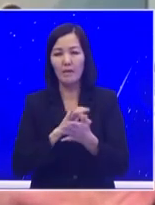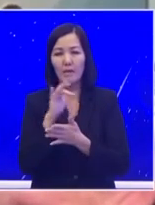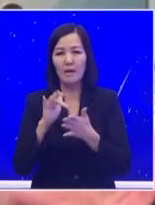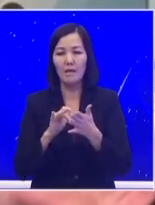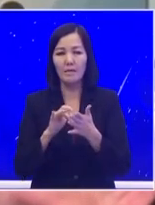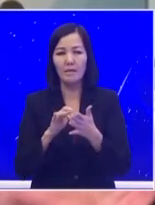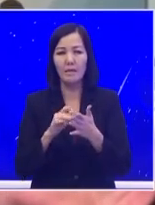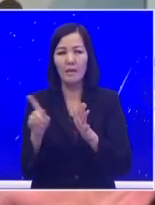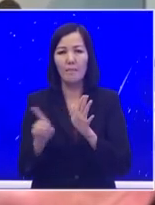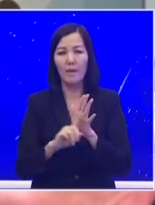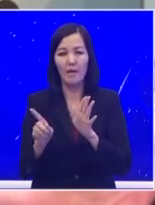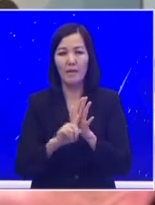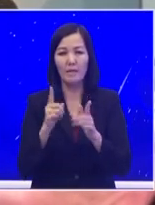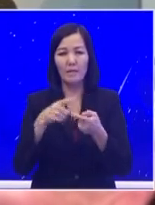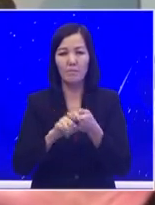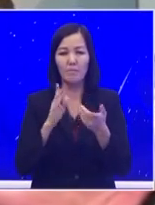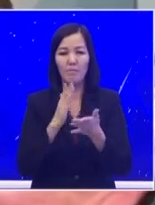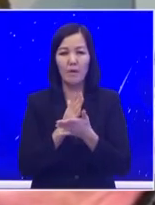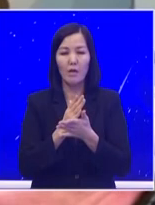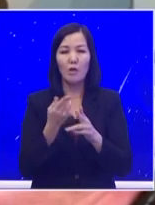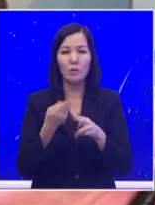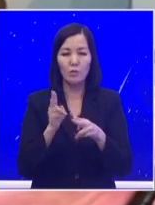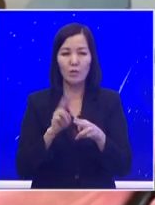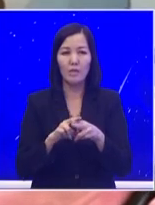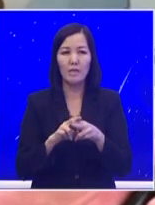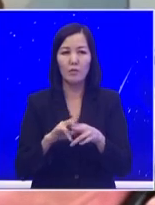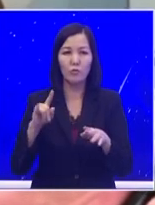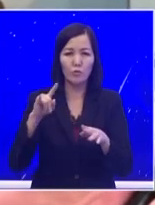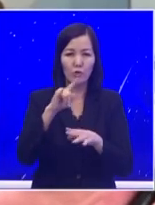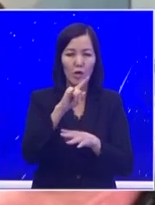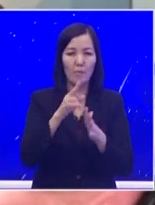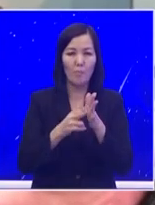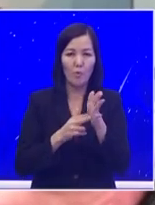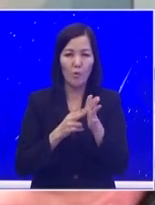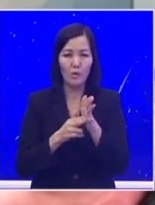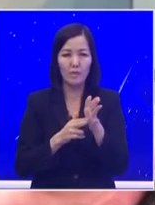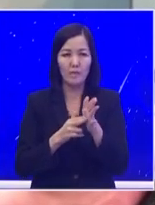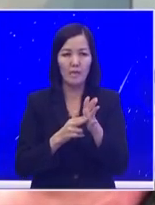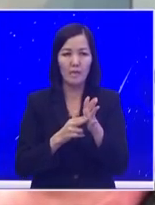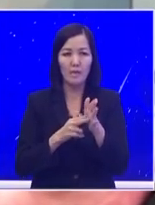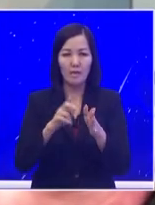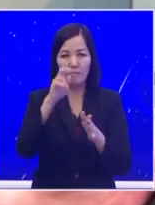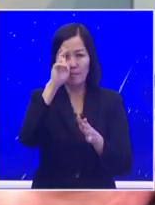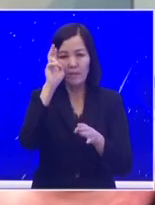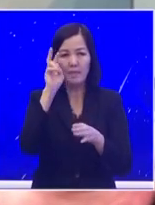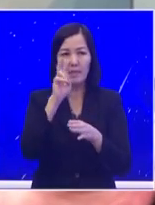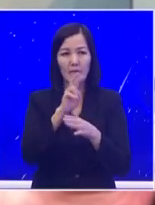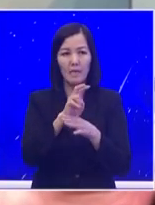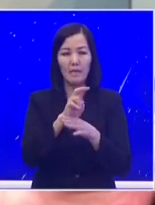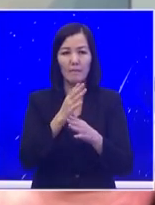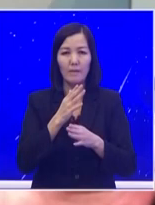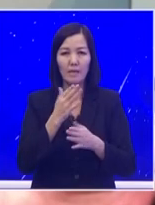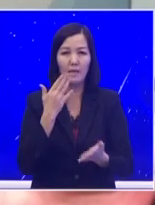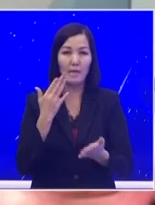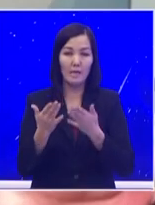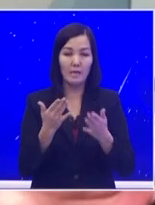қаласымен қарым-қатынастамыз. Енді келген ұшақтар, пойыздар және қолайсыз мемлекеттен келген, егер біздің тұрғындар,